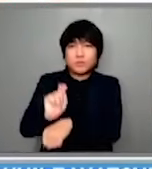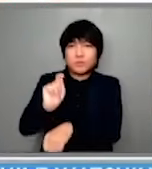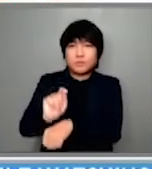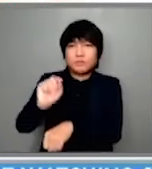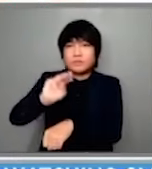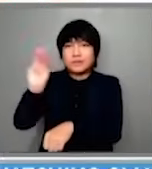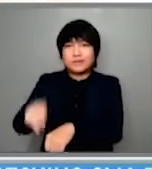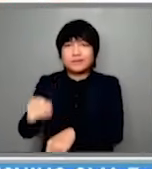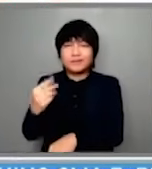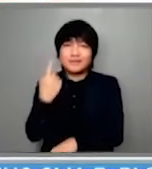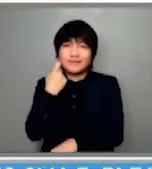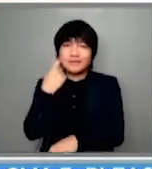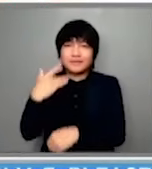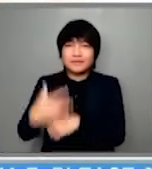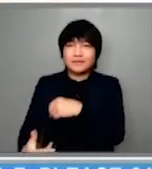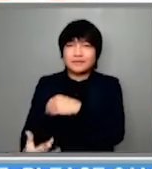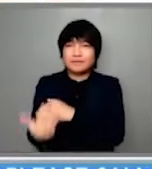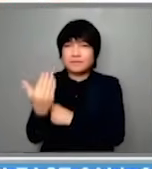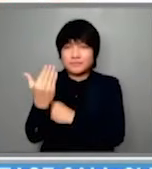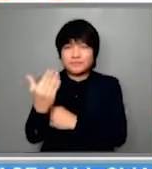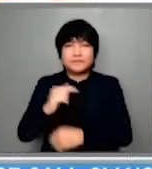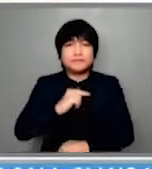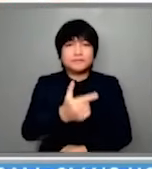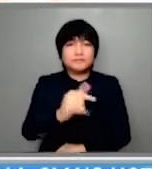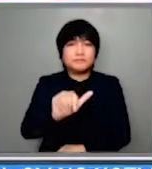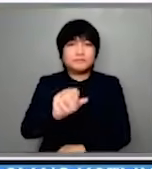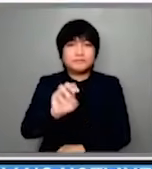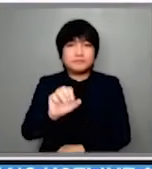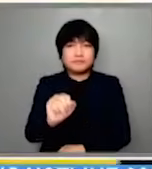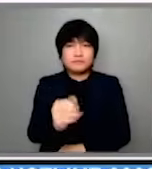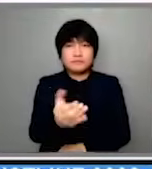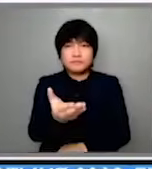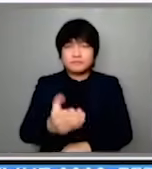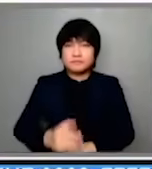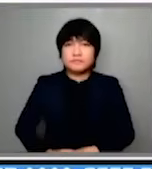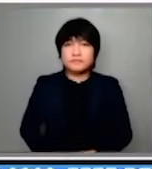Ang mainit na balita, hatid ni James Agustin.